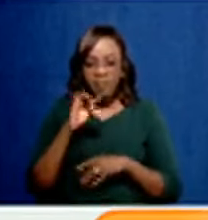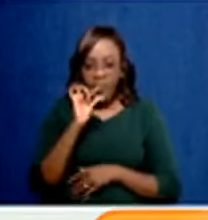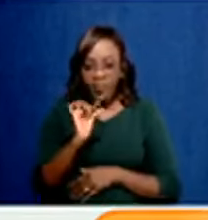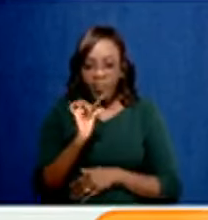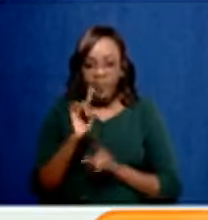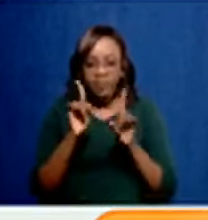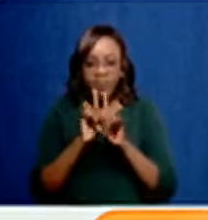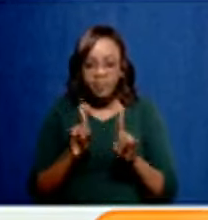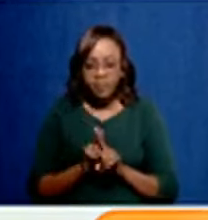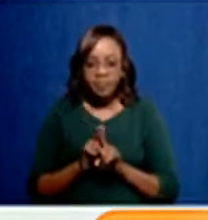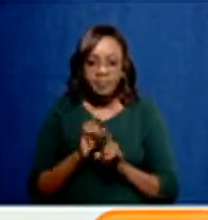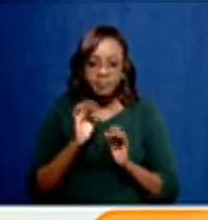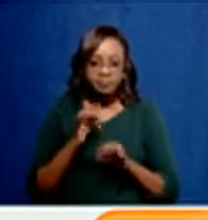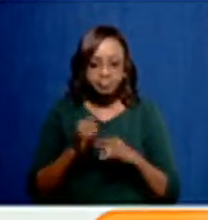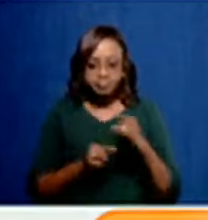anapozidi